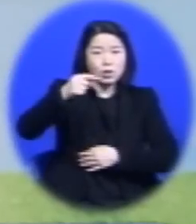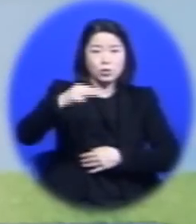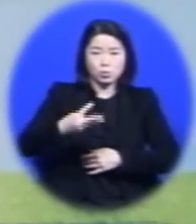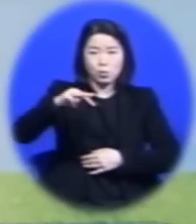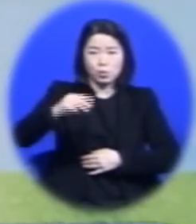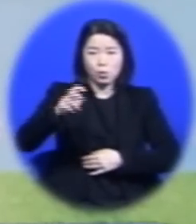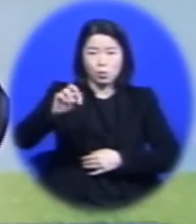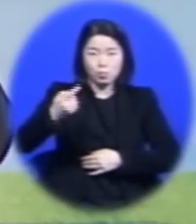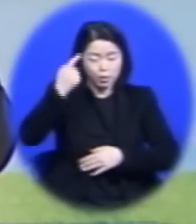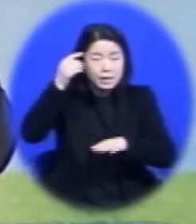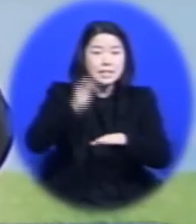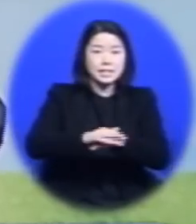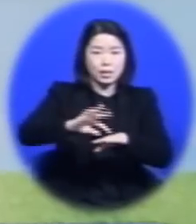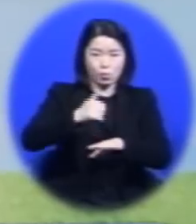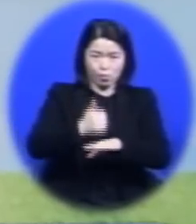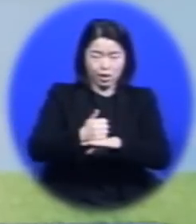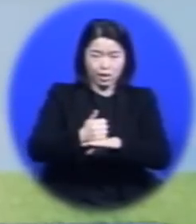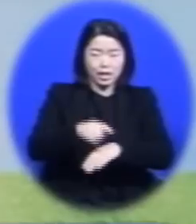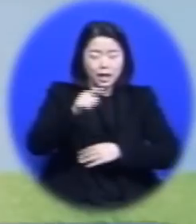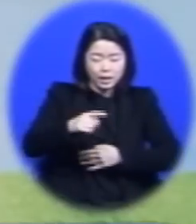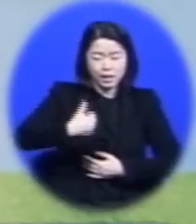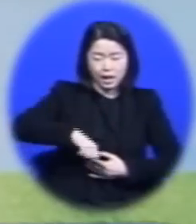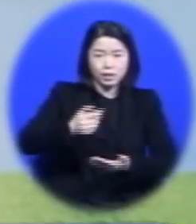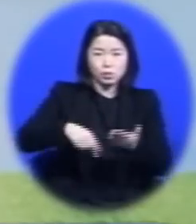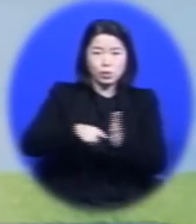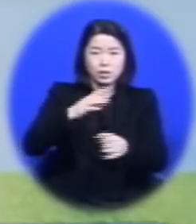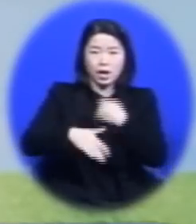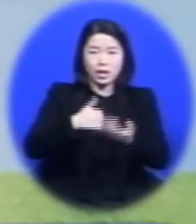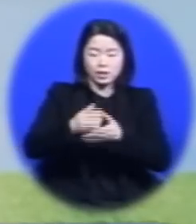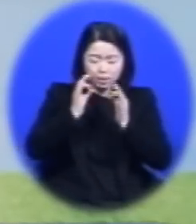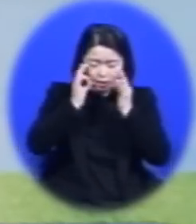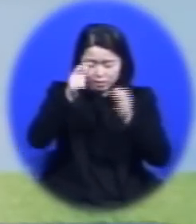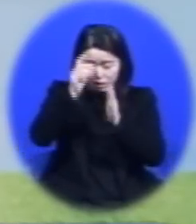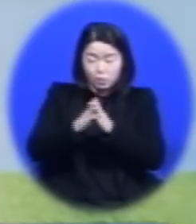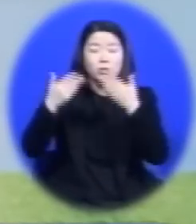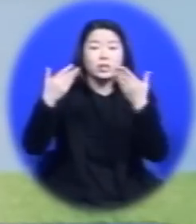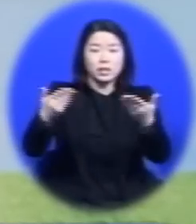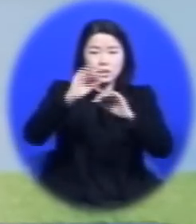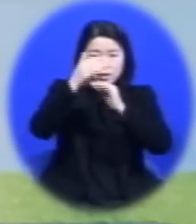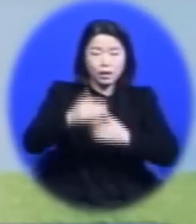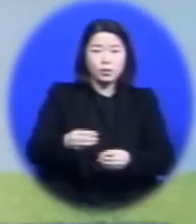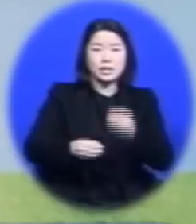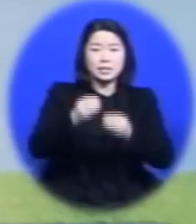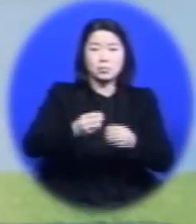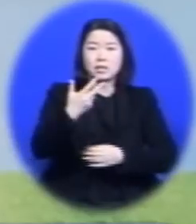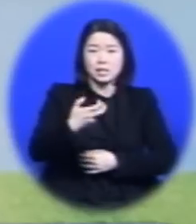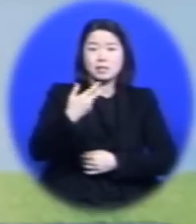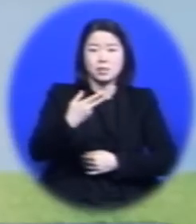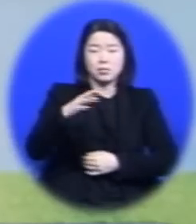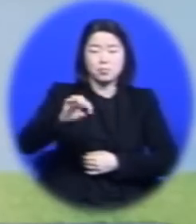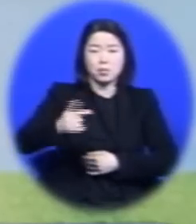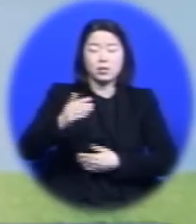아들 솔로몬을 위해서 하나님께 간절히 기도하는 내용이 시편 72편 있니다 근데 다이